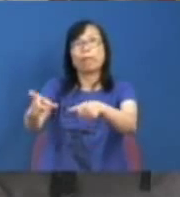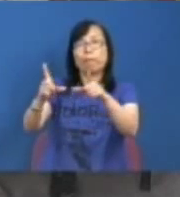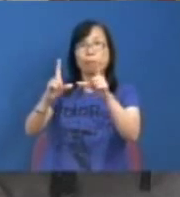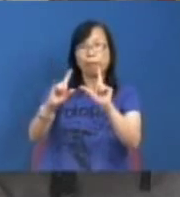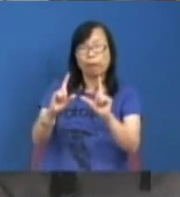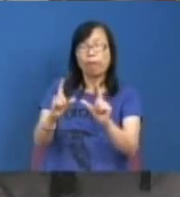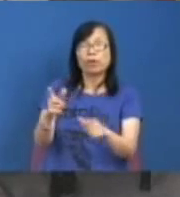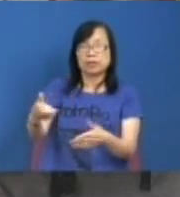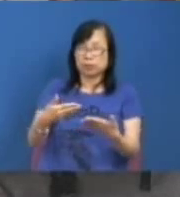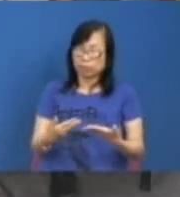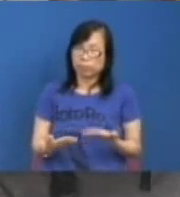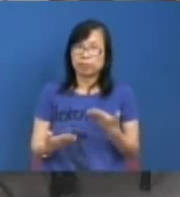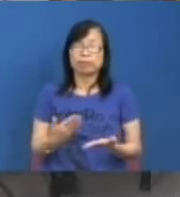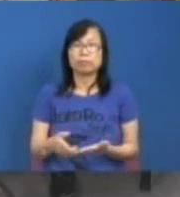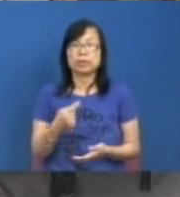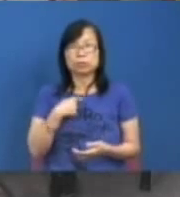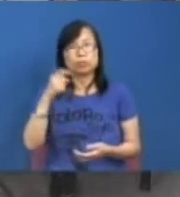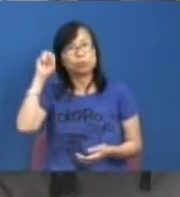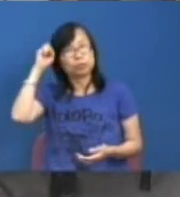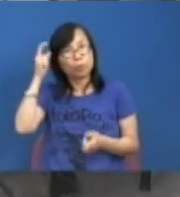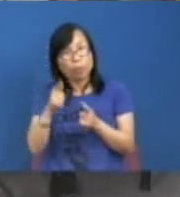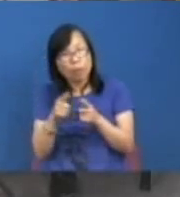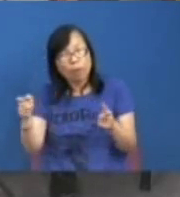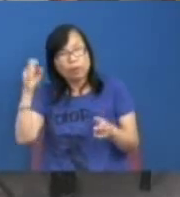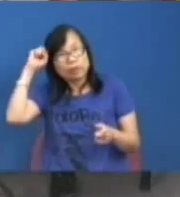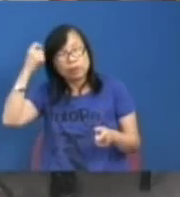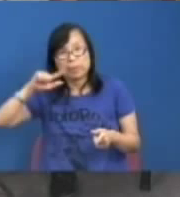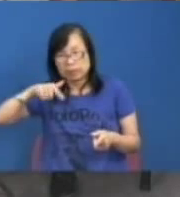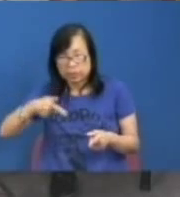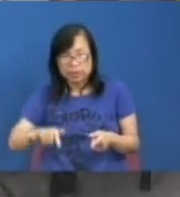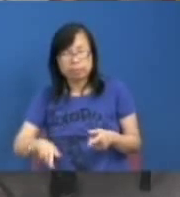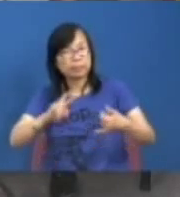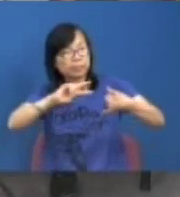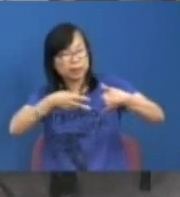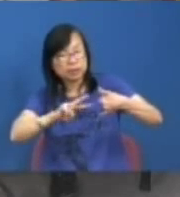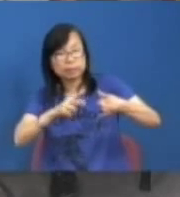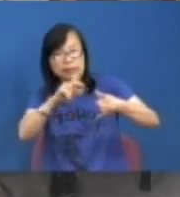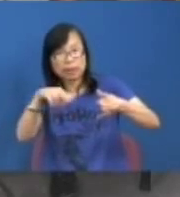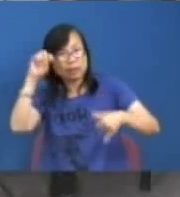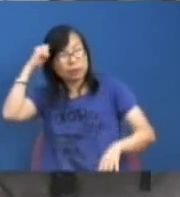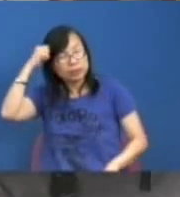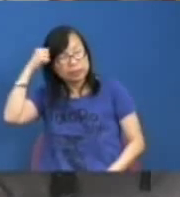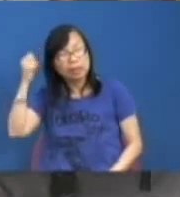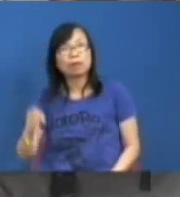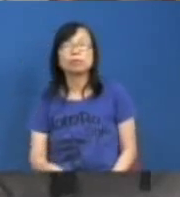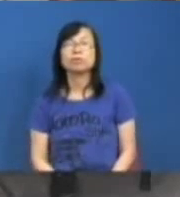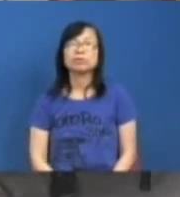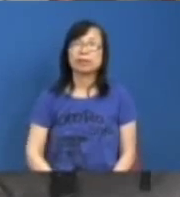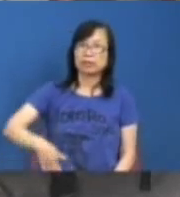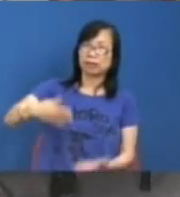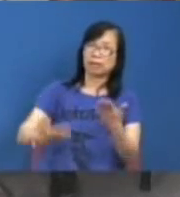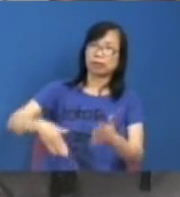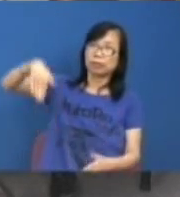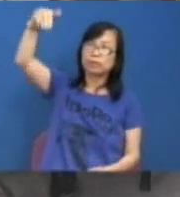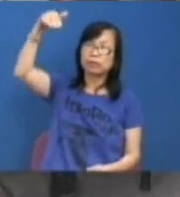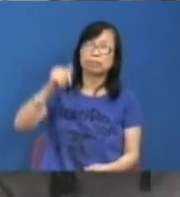就係比較要再詳細啲，同埋一個深入啲嘅研究啦。如果對於大型嘅屋苑或者高層嘅樓宇，